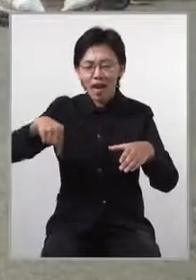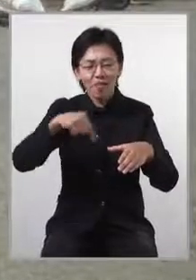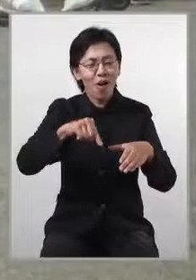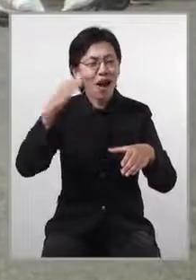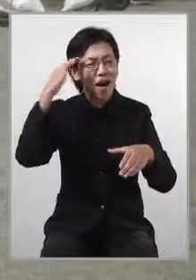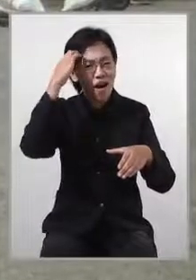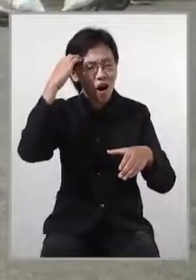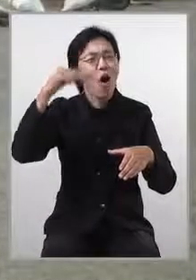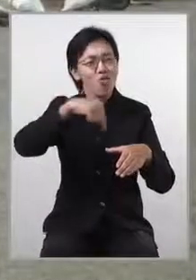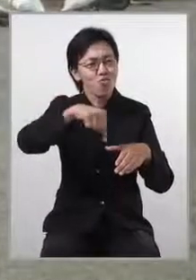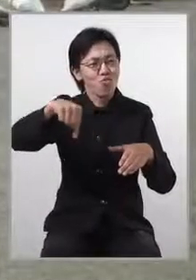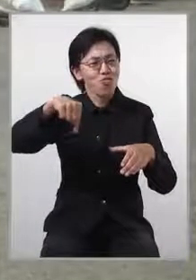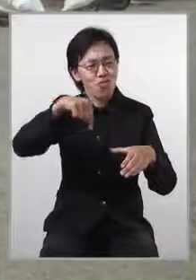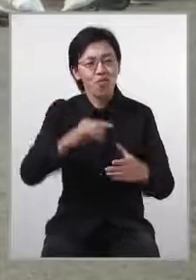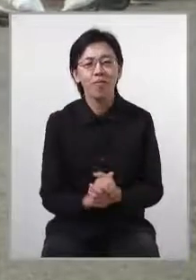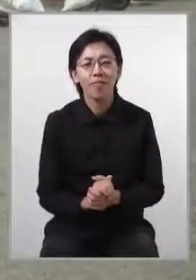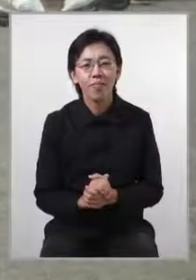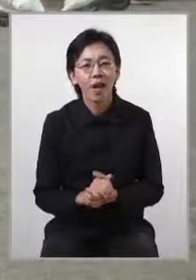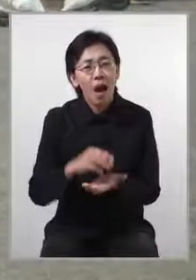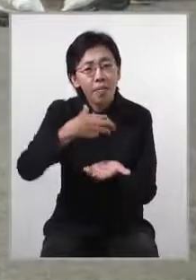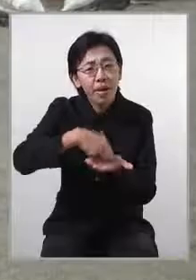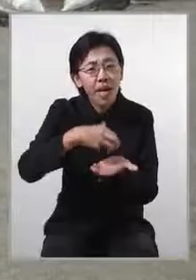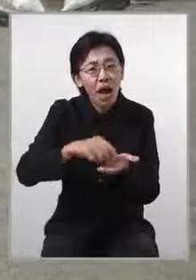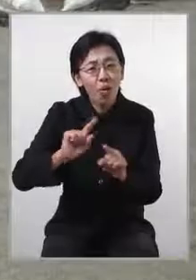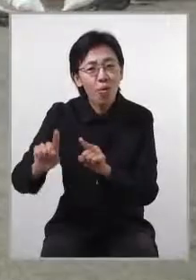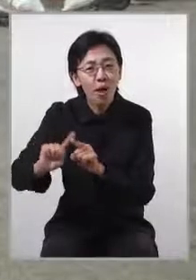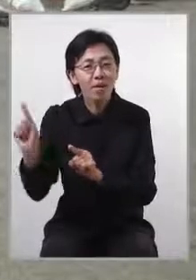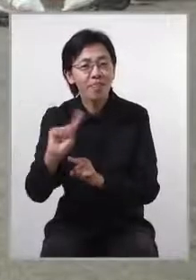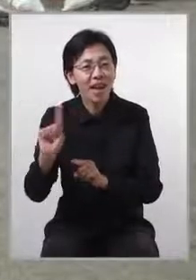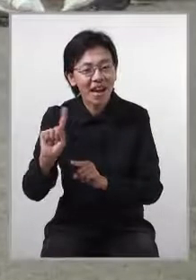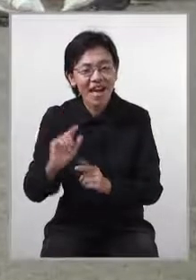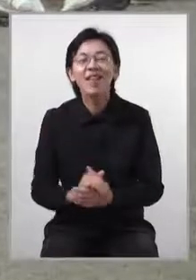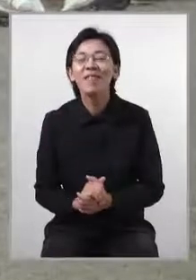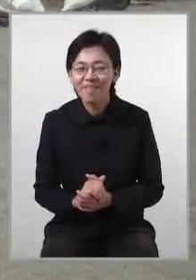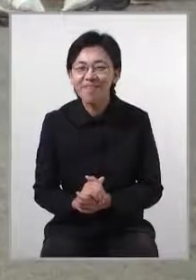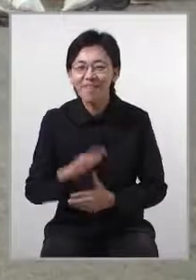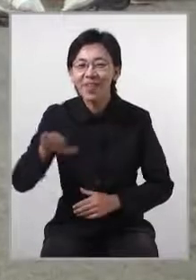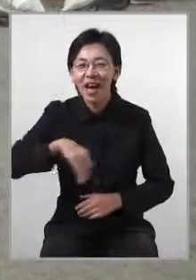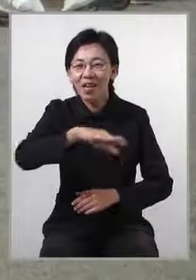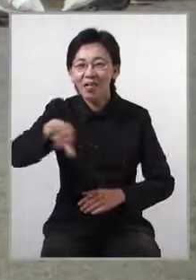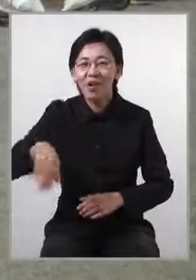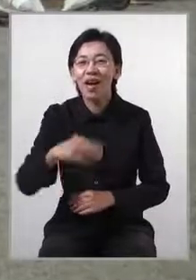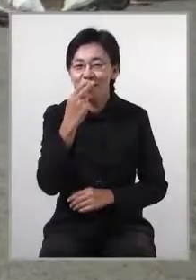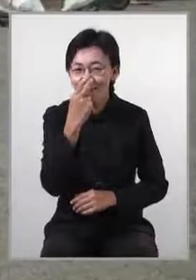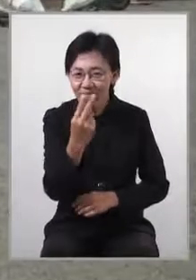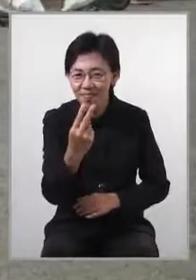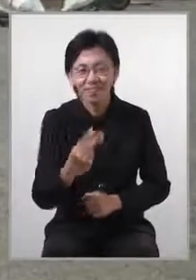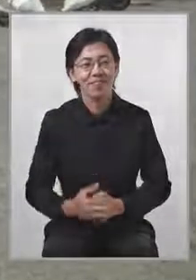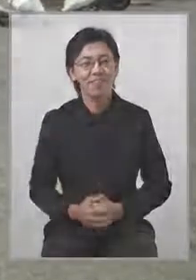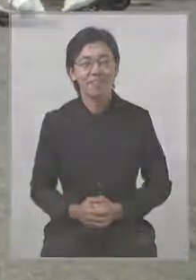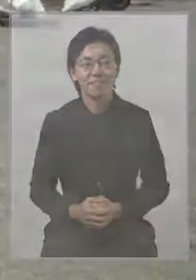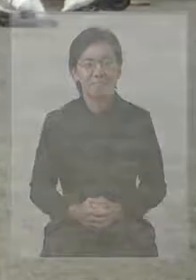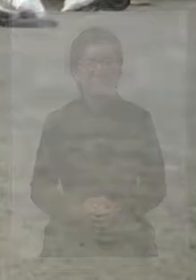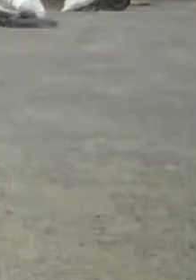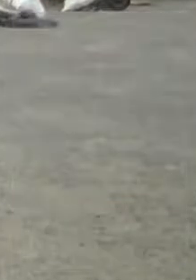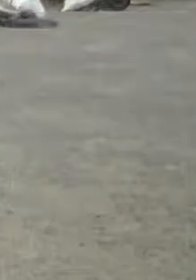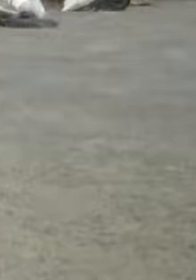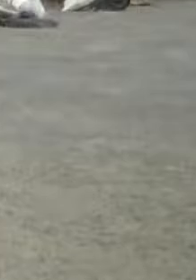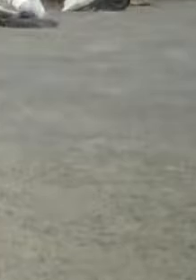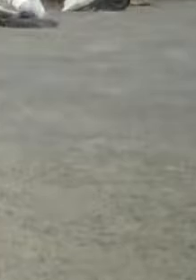างสติปัญญาเรื่องราวนั้นจะเป็นอย่างไรเดี๋ยวคุณผู้ชมตามผมเข้าไปดูในบ้านเลยครับ